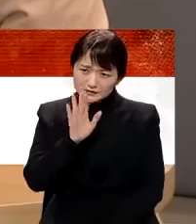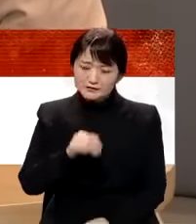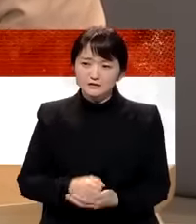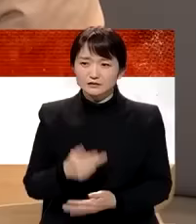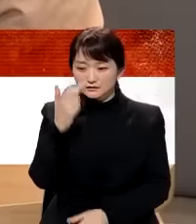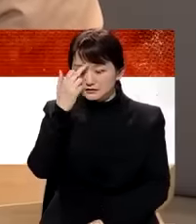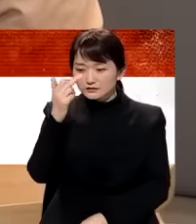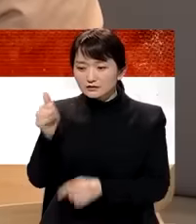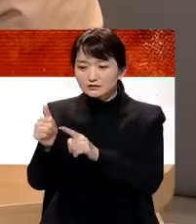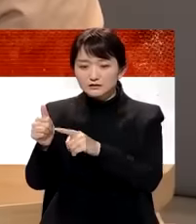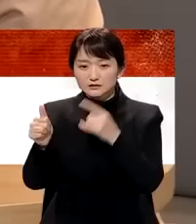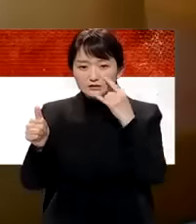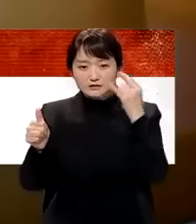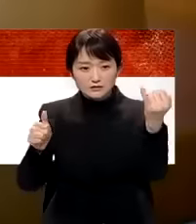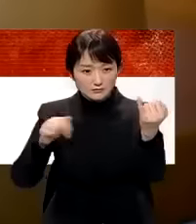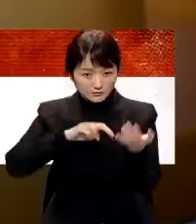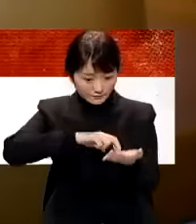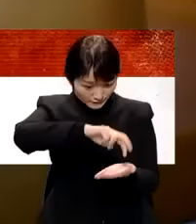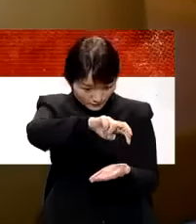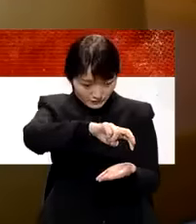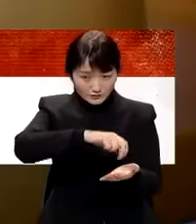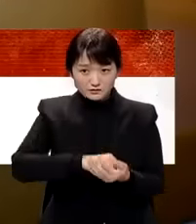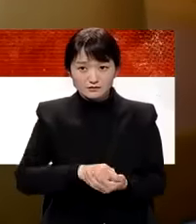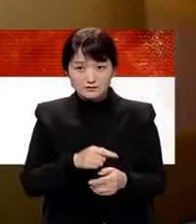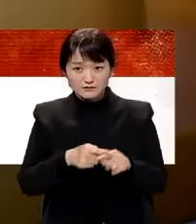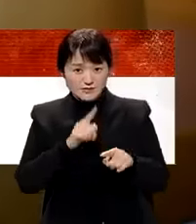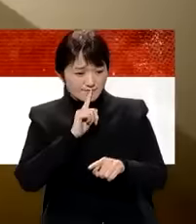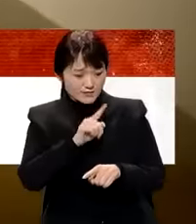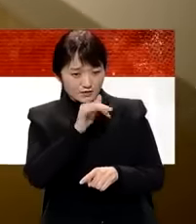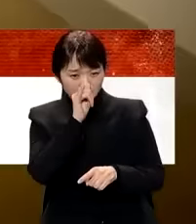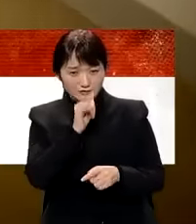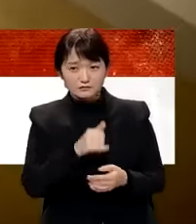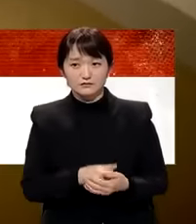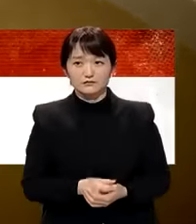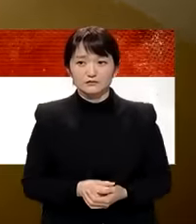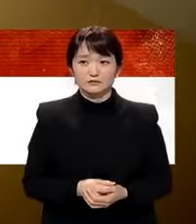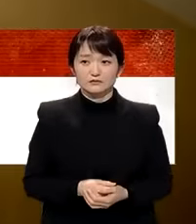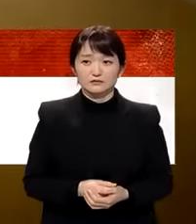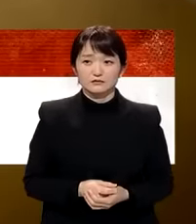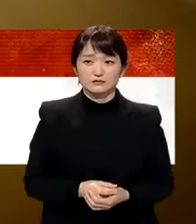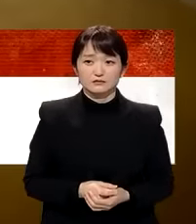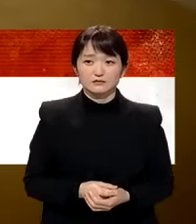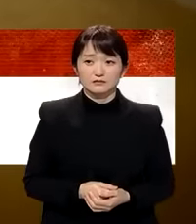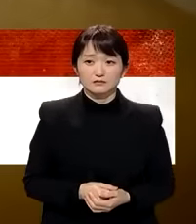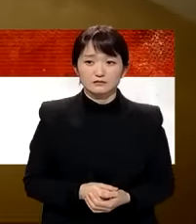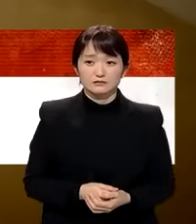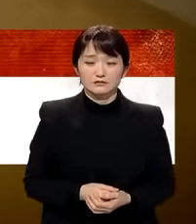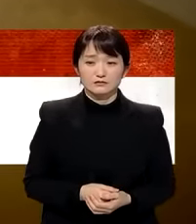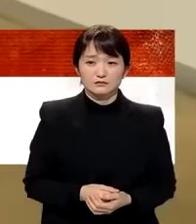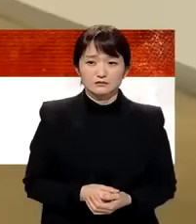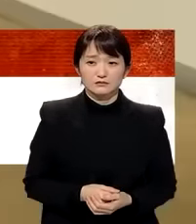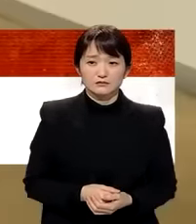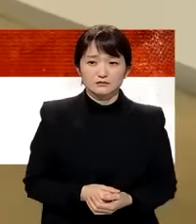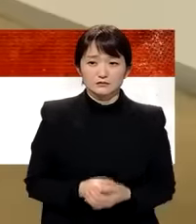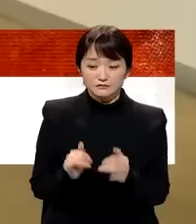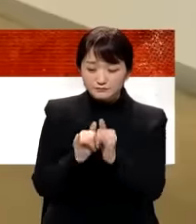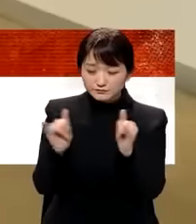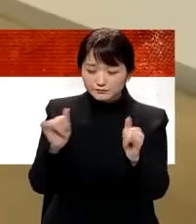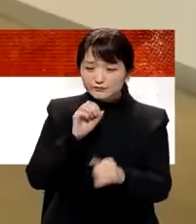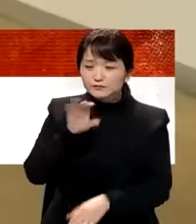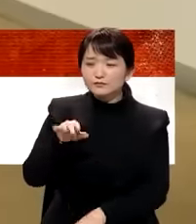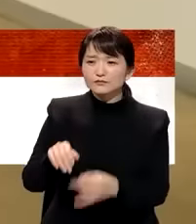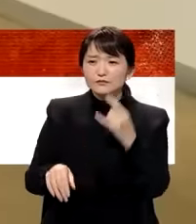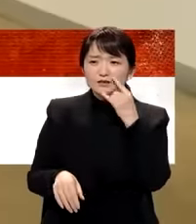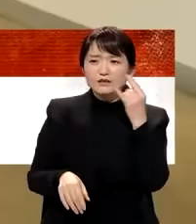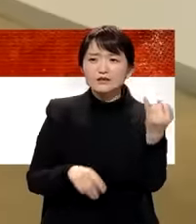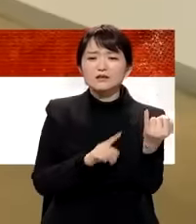어머니한테 문자한 내용 보면 저희 어머니한테 반말을 하기도 했었고 어쨌든 사람들한테 말도 안 되게